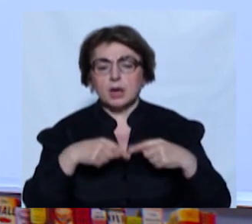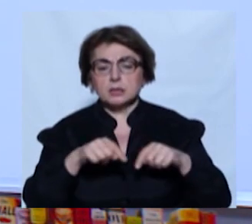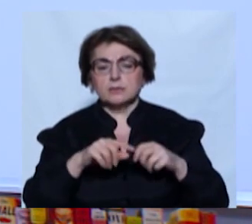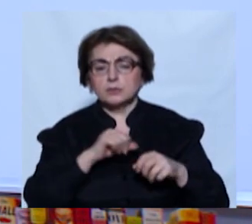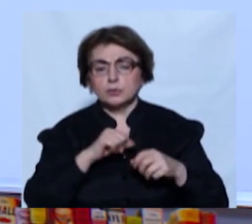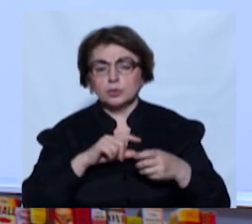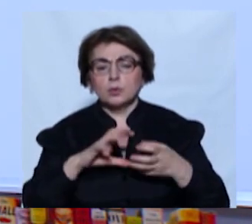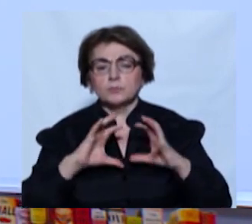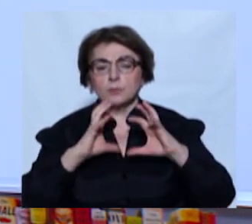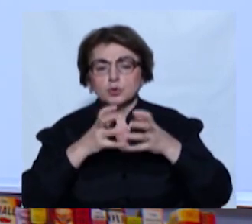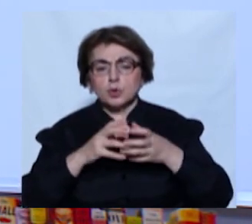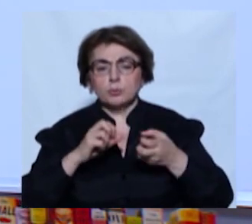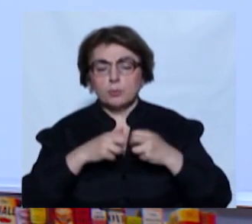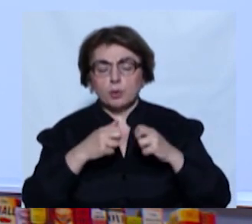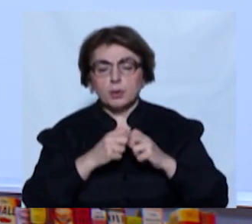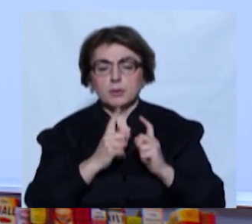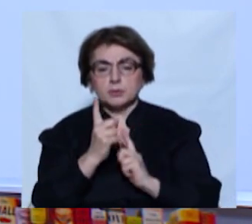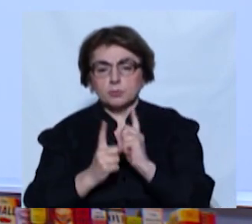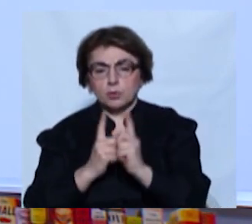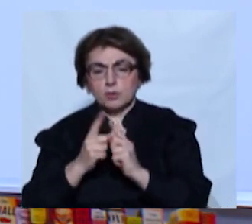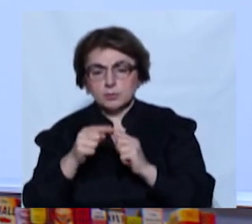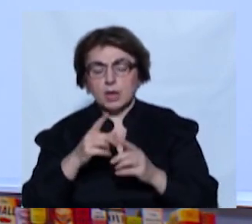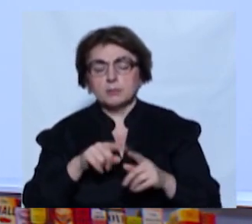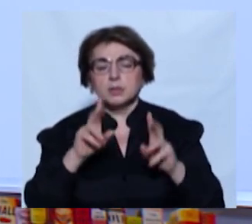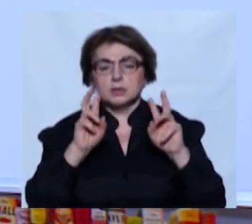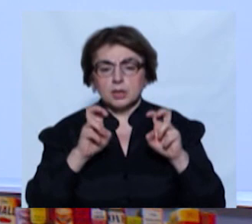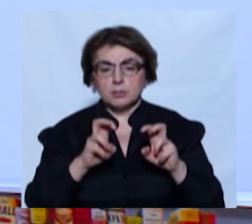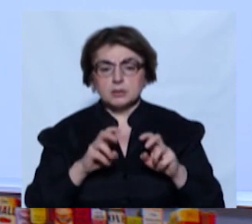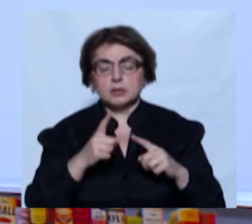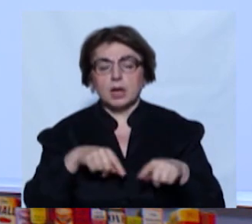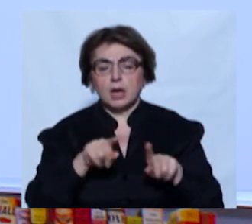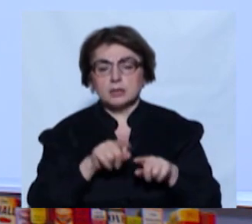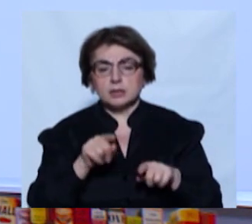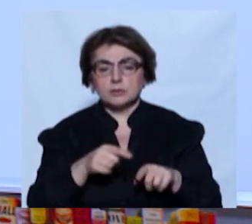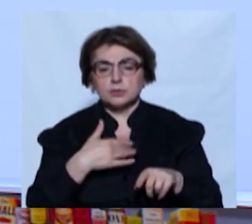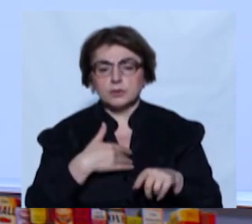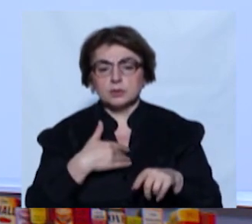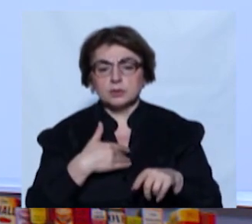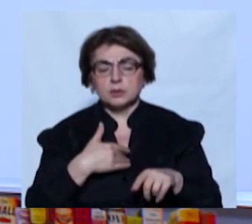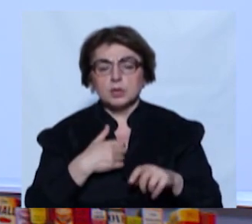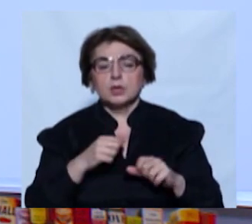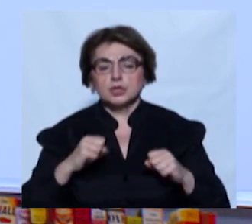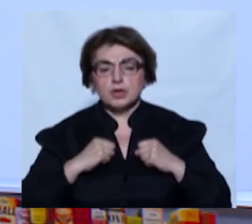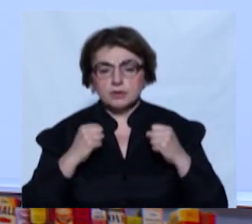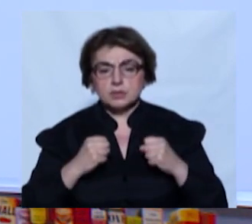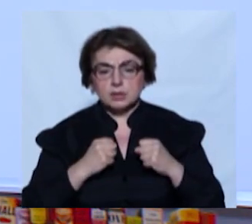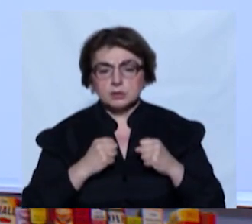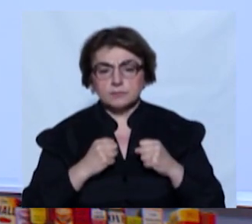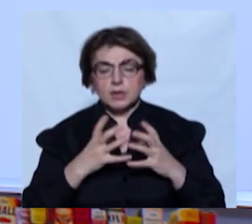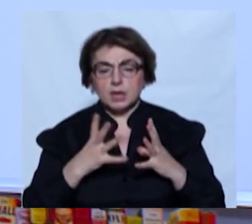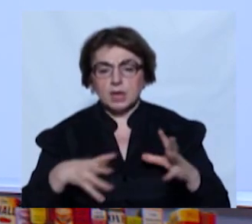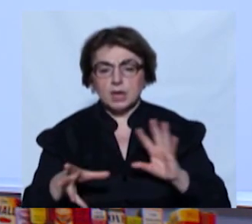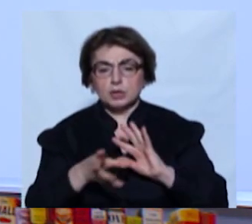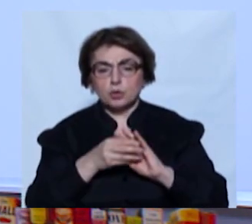ეკოლოგიური პრობლემების მოგვარების მიმართულებით და აღნიშნულ საკითხში და ასევე ჩვენ შევეცადეთ ერთობლივად